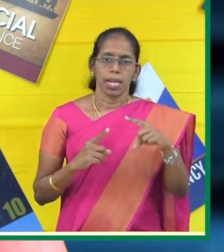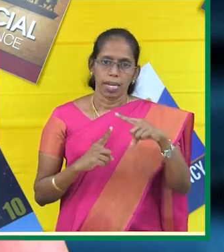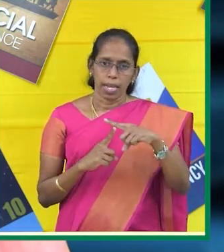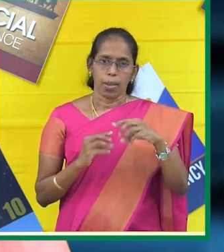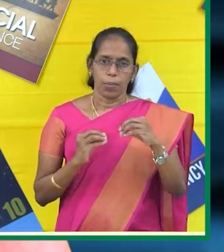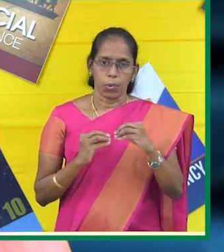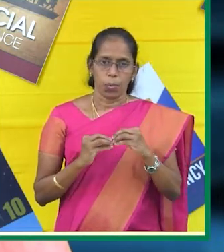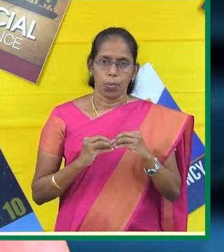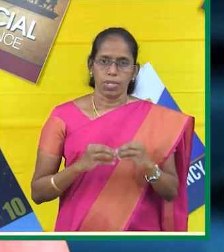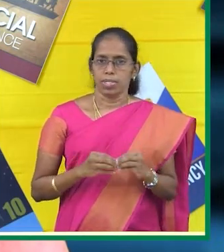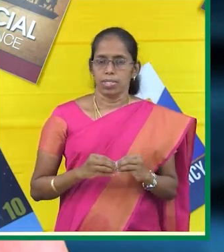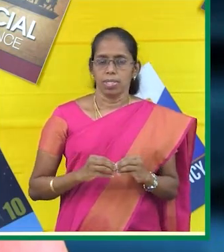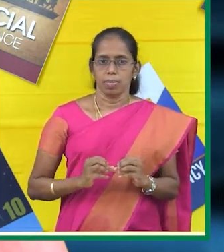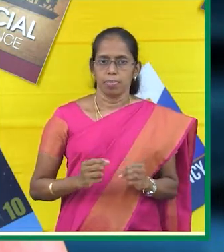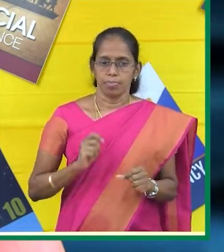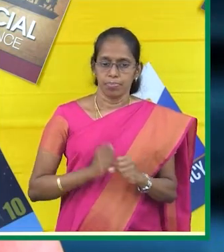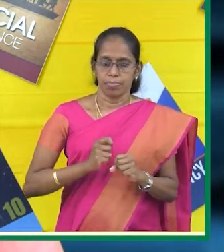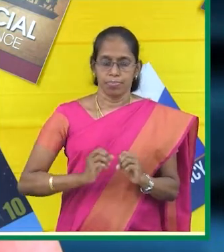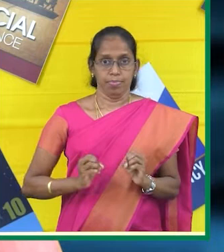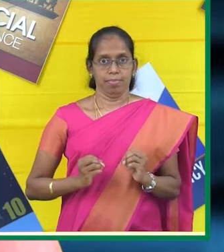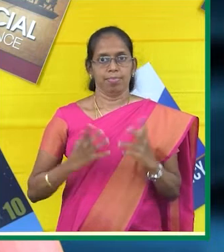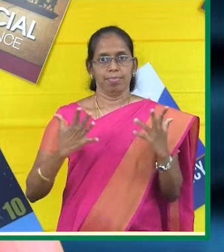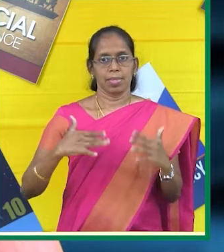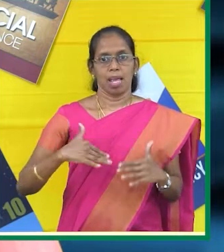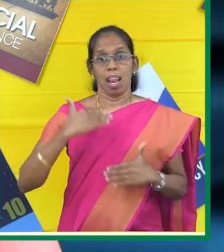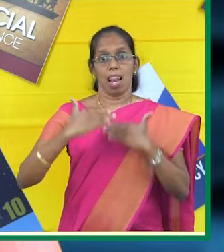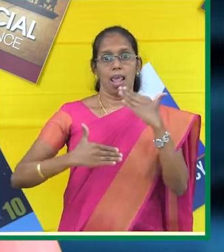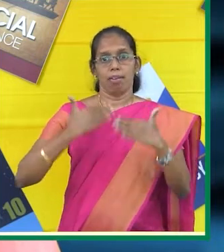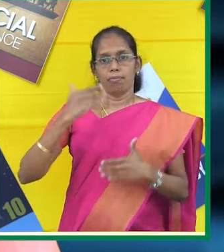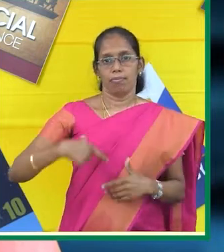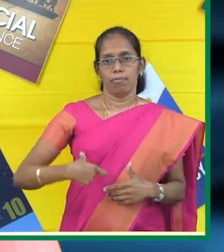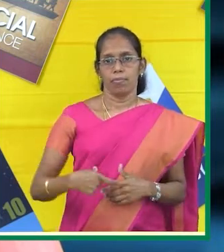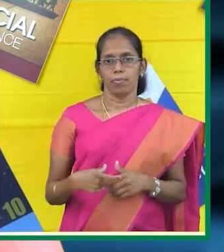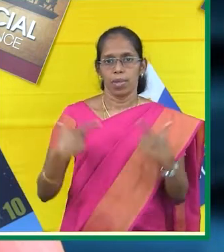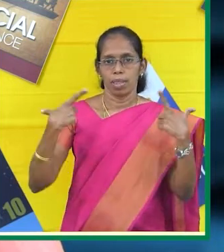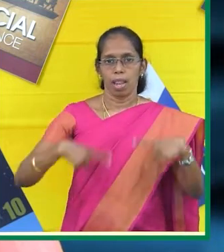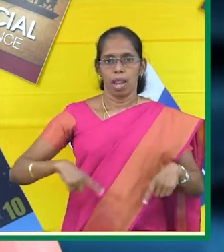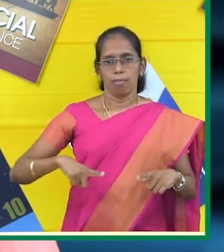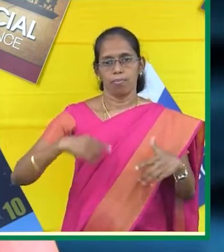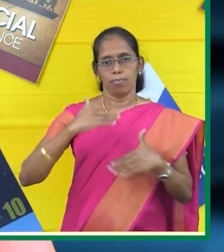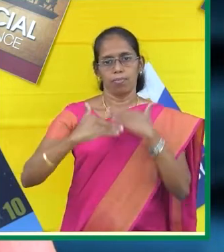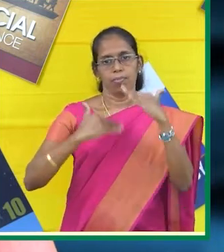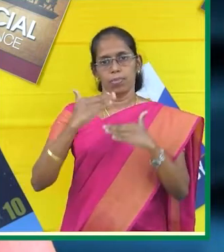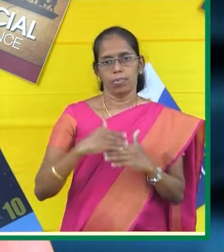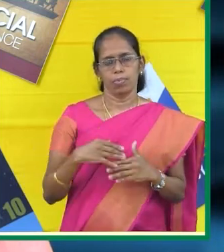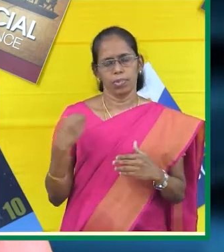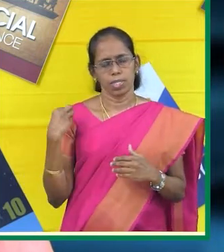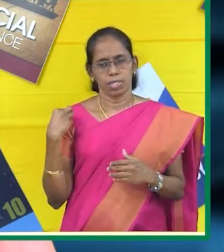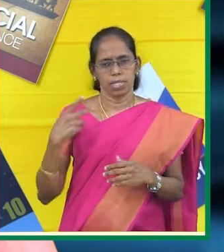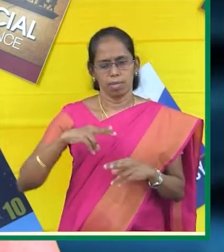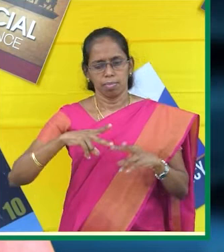டெக் ப்ளூமர்ஸுங்கிறது இந்த தொழில்நுட்பத்தினால் பிரகாசித்தவர்கள். தொழில்நுட்பம் இல்லாததினால் பல்வேறு நிலையில் ஏற்பட்டிருக்கக்கூடிய